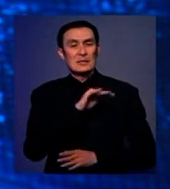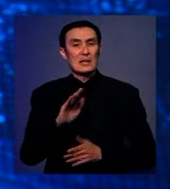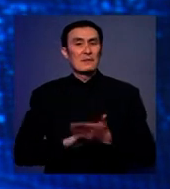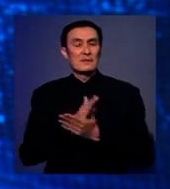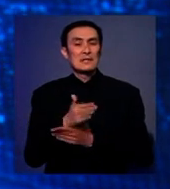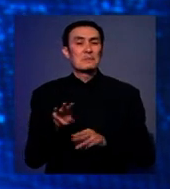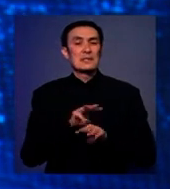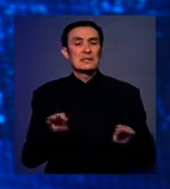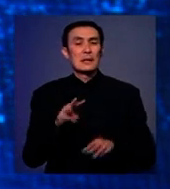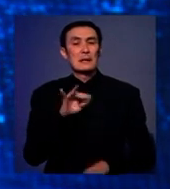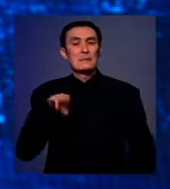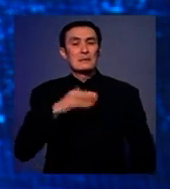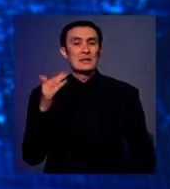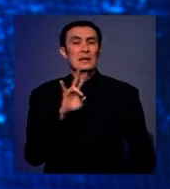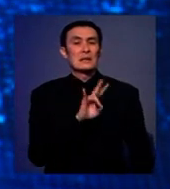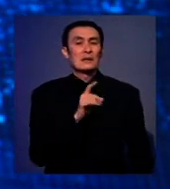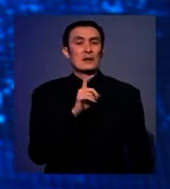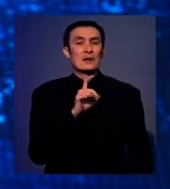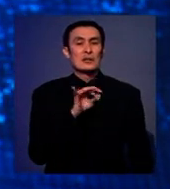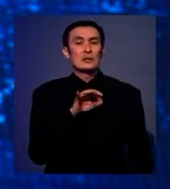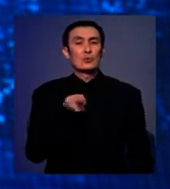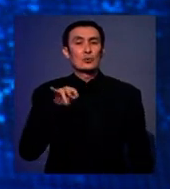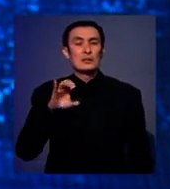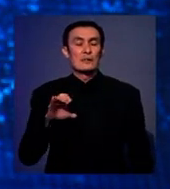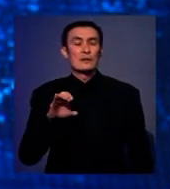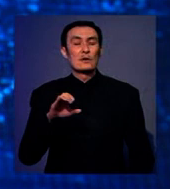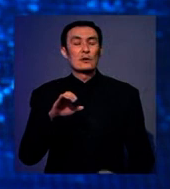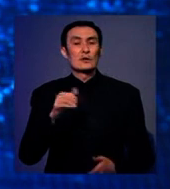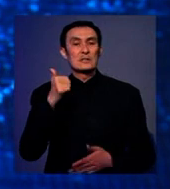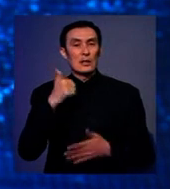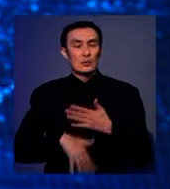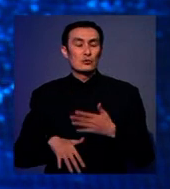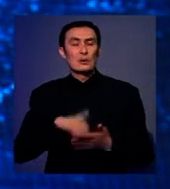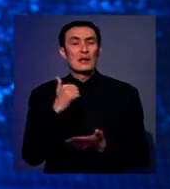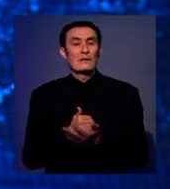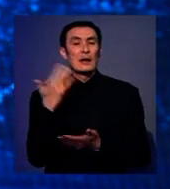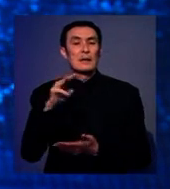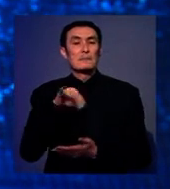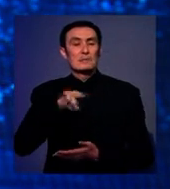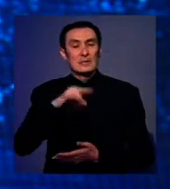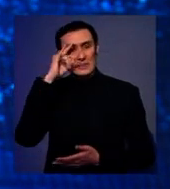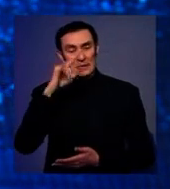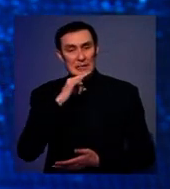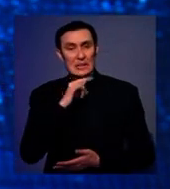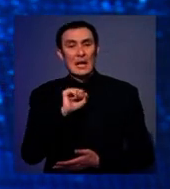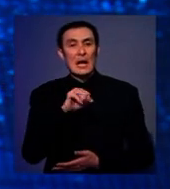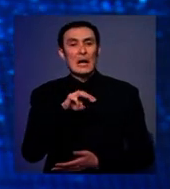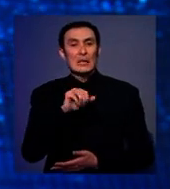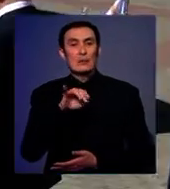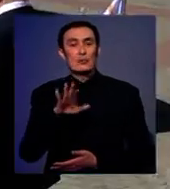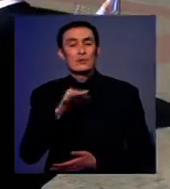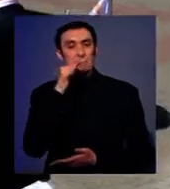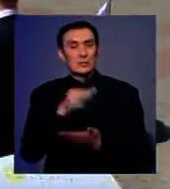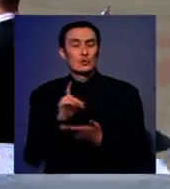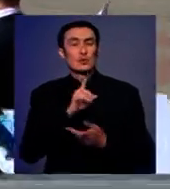официального визита министра иностранных дел Никоса Христодулидиса в Нур-Султан. Глава внешнеполитического ведомства Казахстана Бейбут Атамкулов